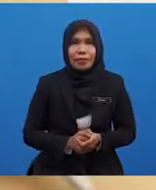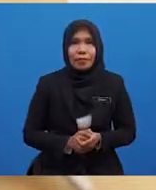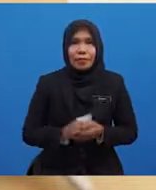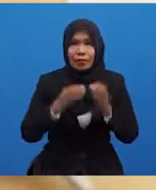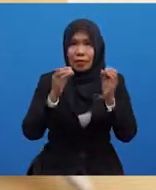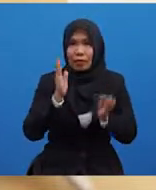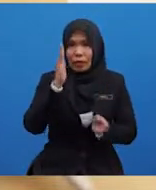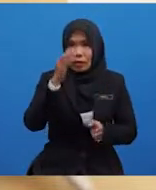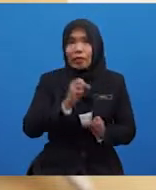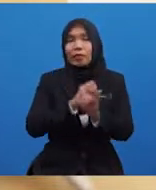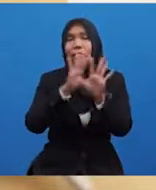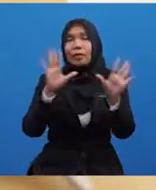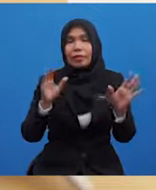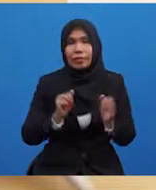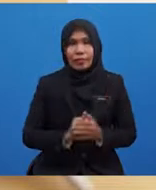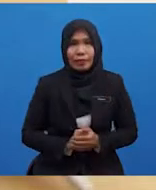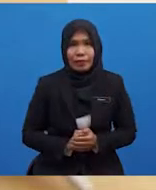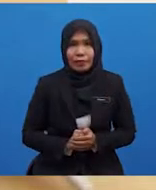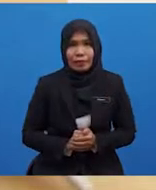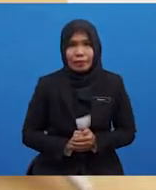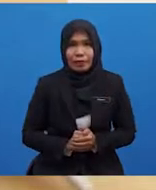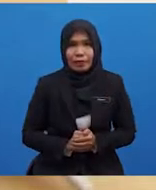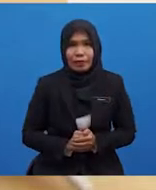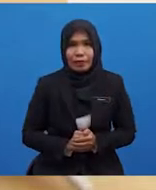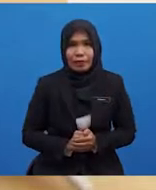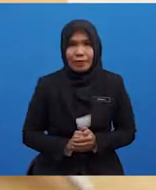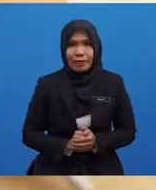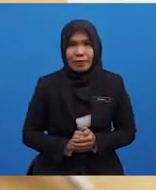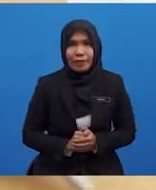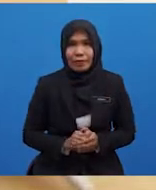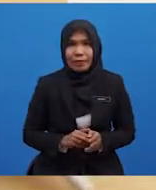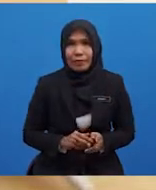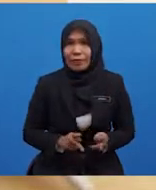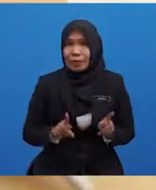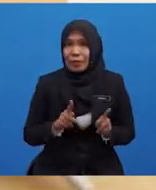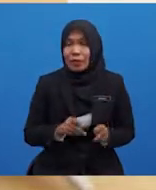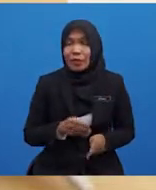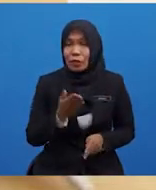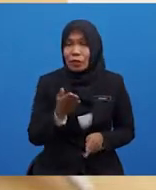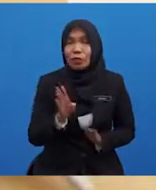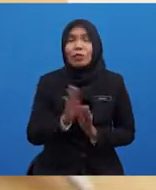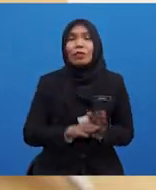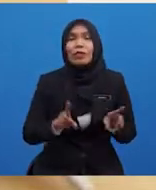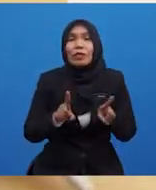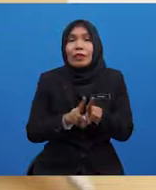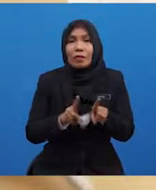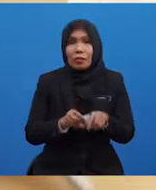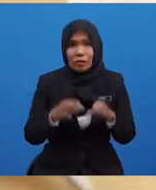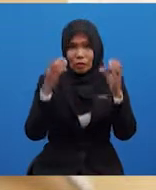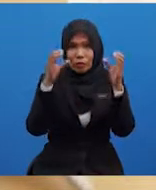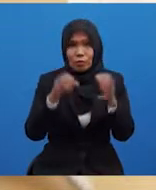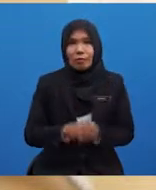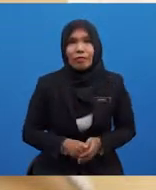akan terangkan sebentar lagi. Pastikan kamu bersama dengan cikgu sehingga ke